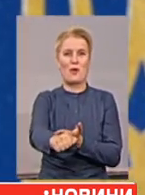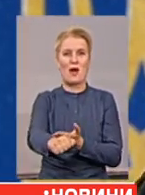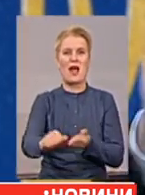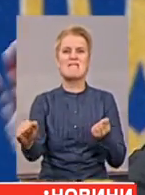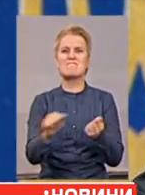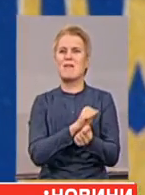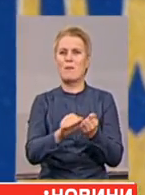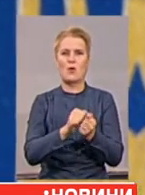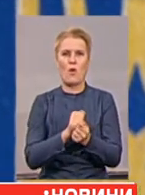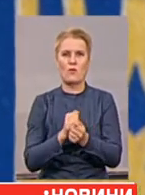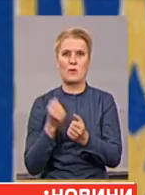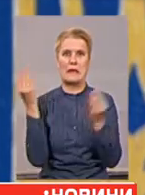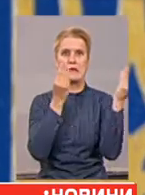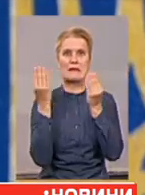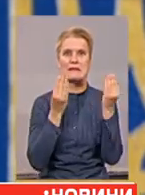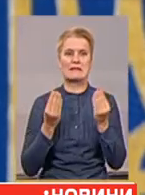паперову завісу,